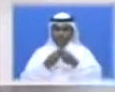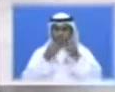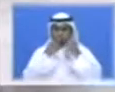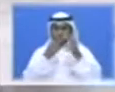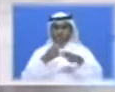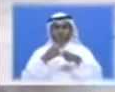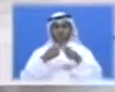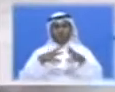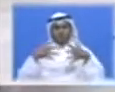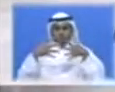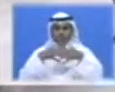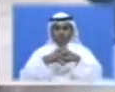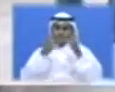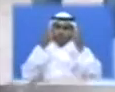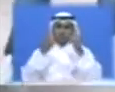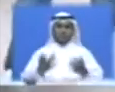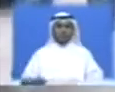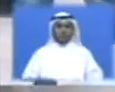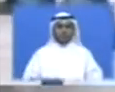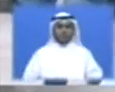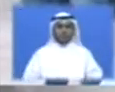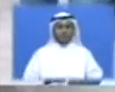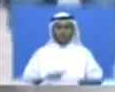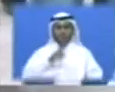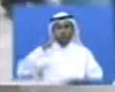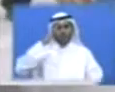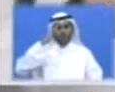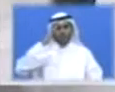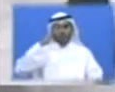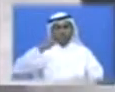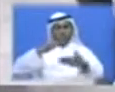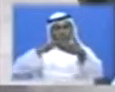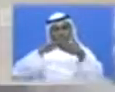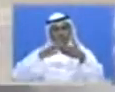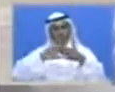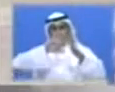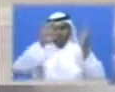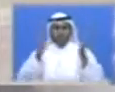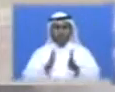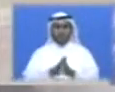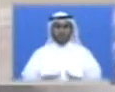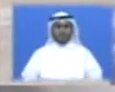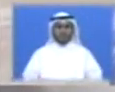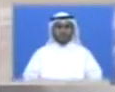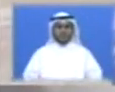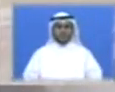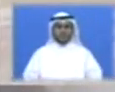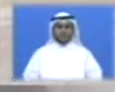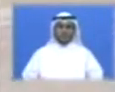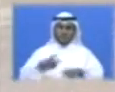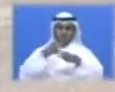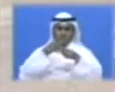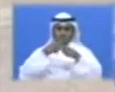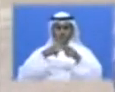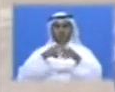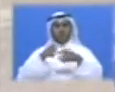من الحكومة الكويتية، نشكرهم على المساعدة وعلى كل شيء. يتواصل جسر الخير الكويتي